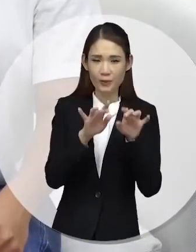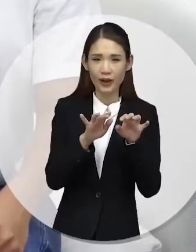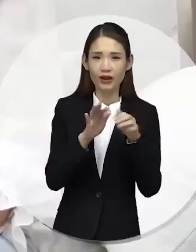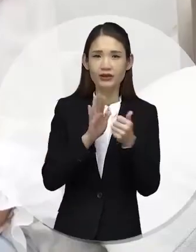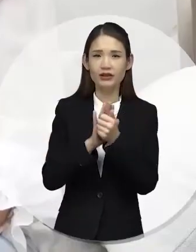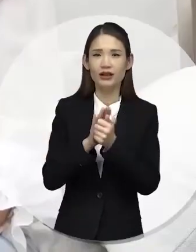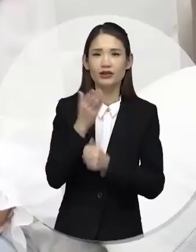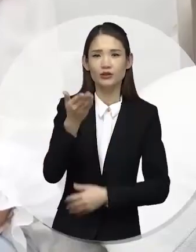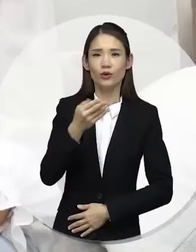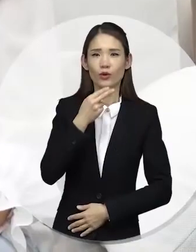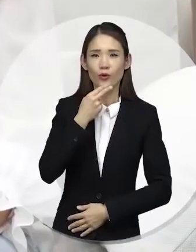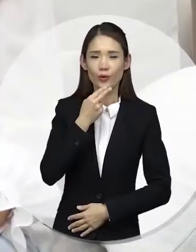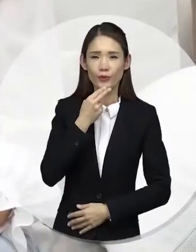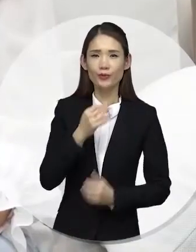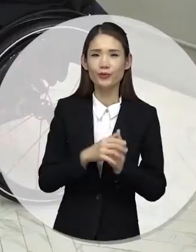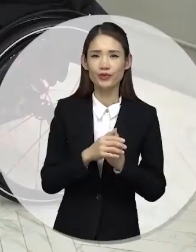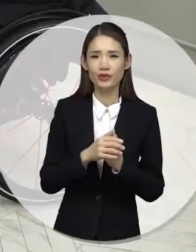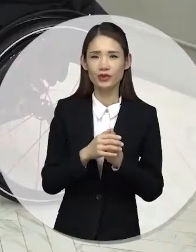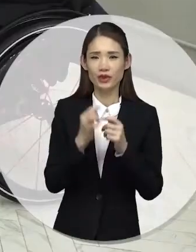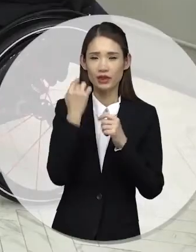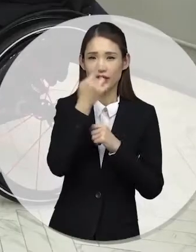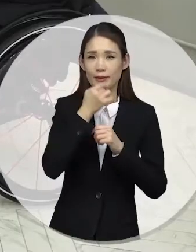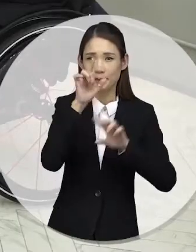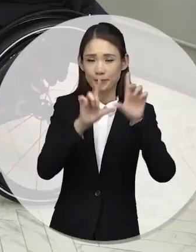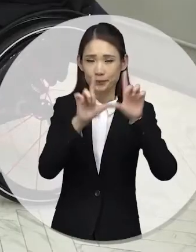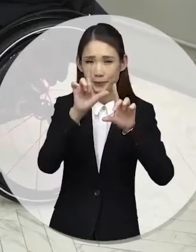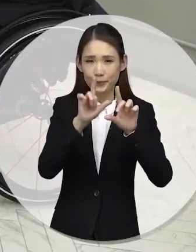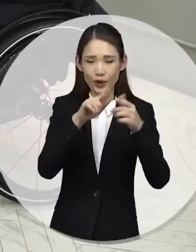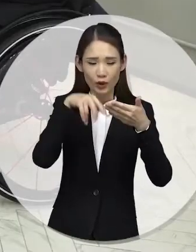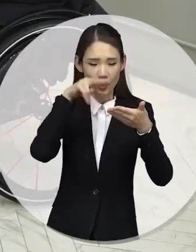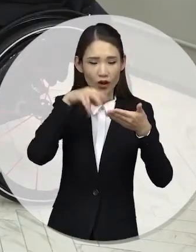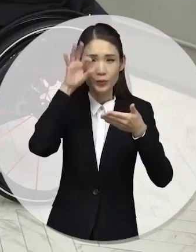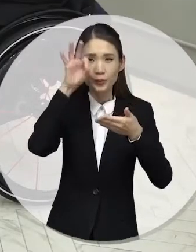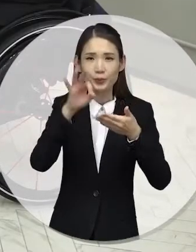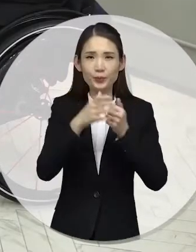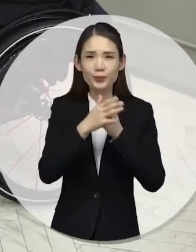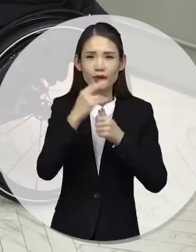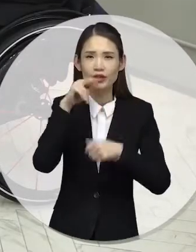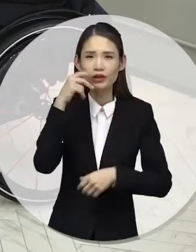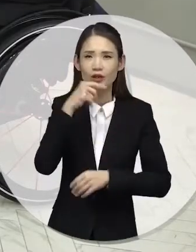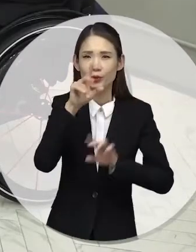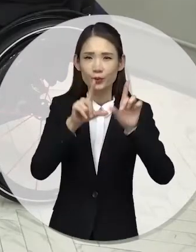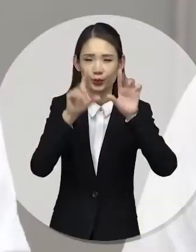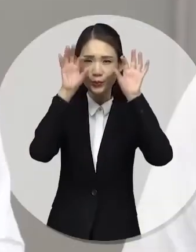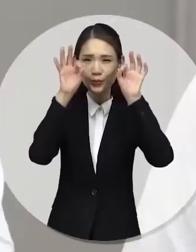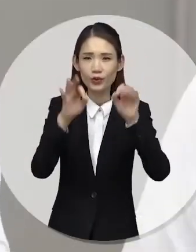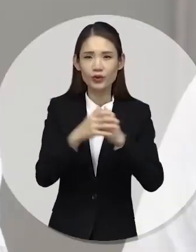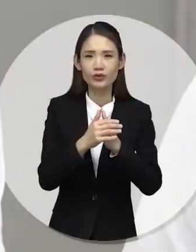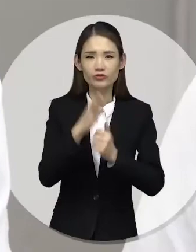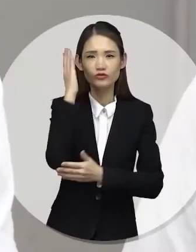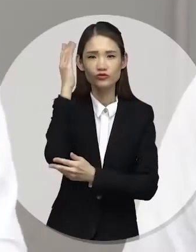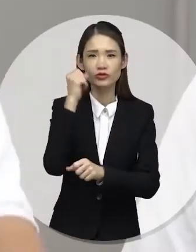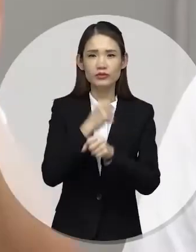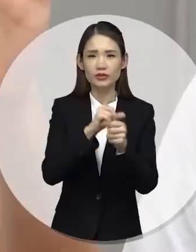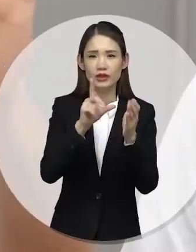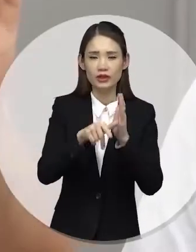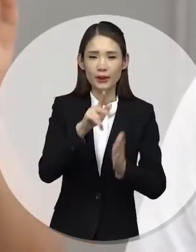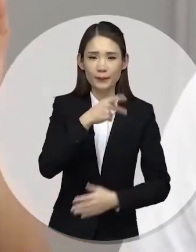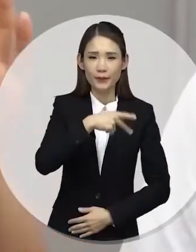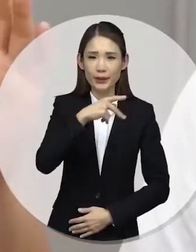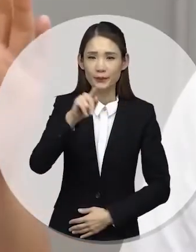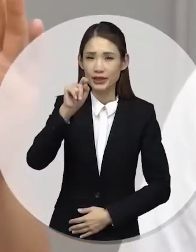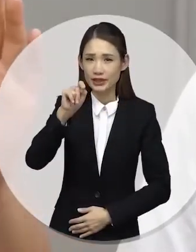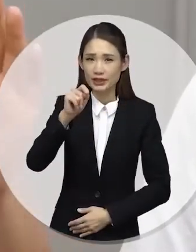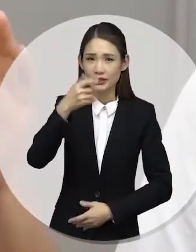제공이 안 되거나 영상이라서 아니면 입모양을 읽으실 수 있어도 그게 그 수업할 때 PPT 같은